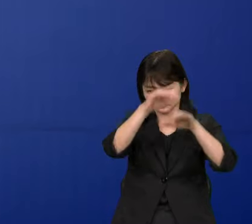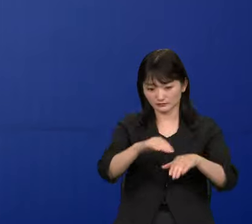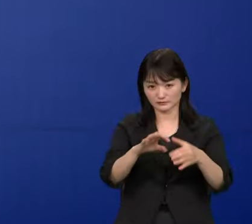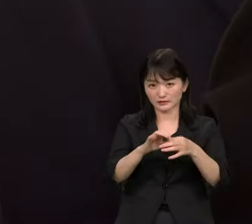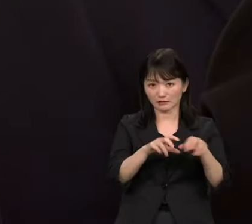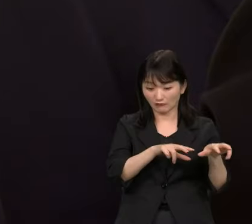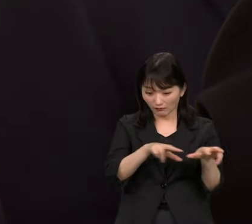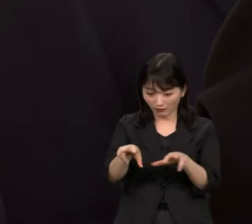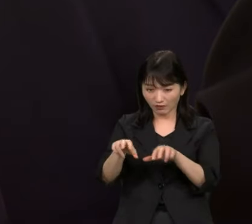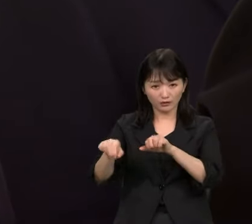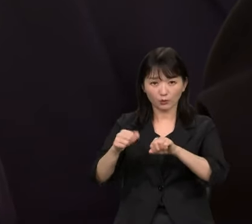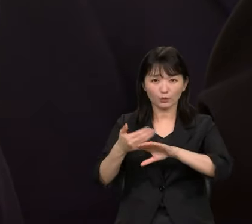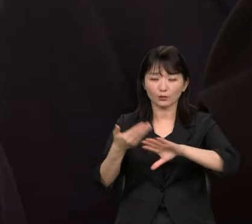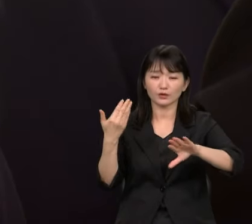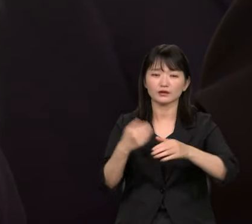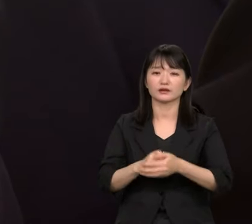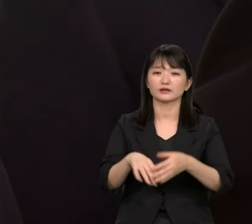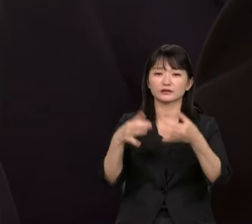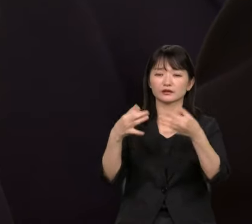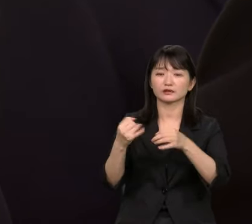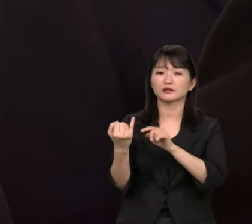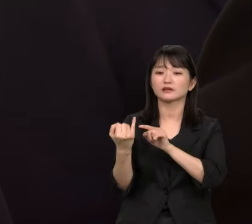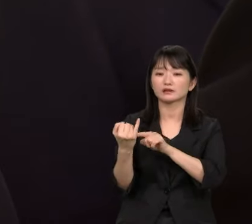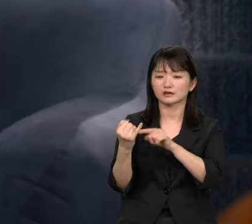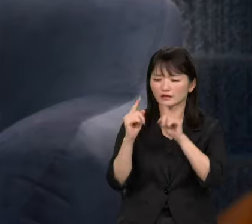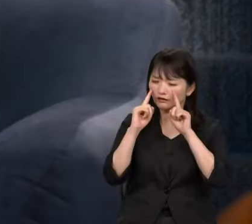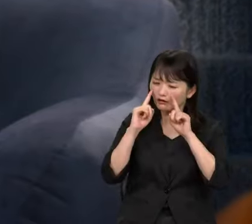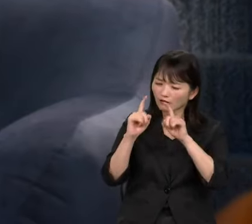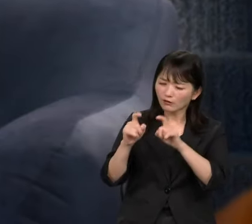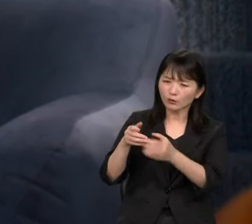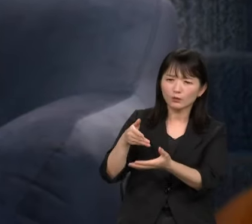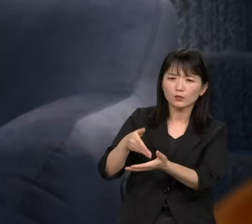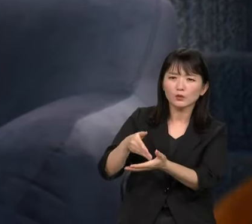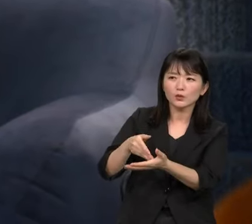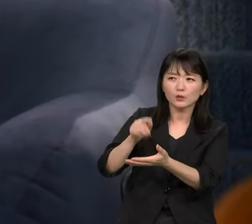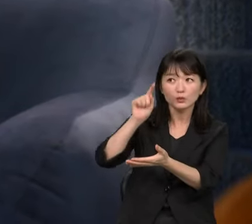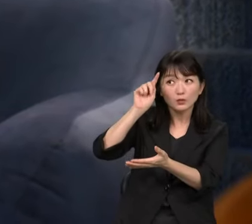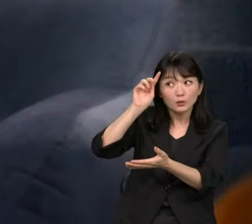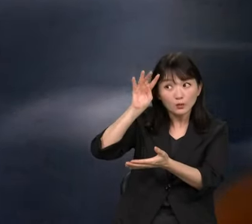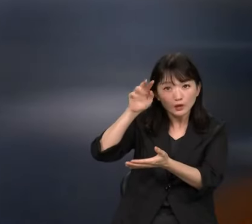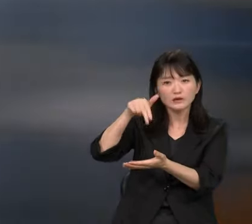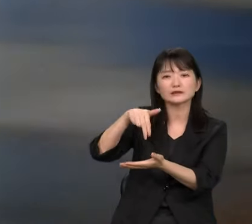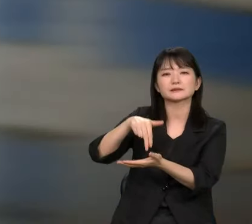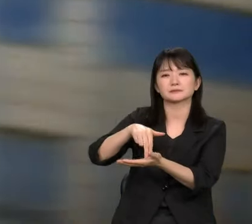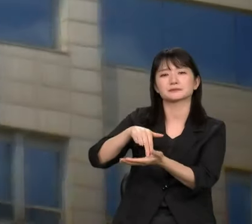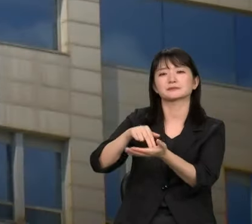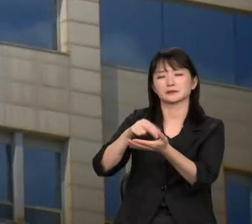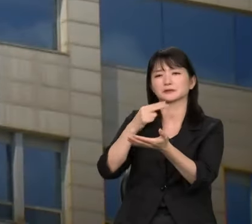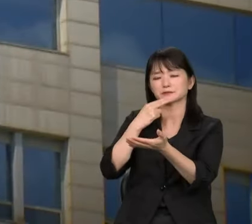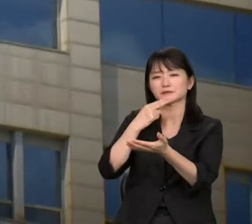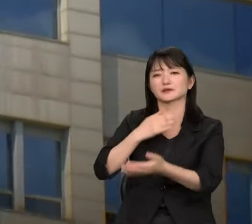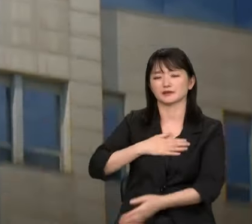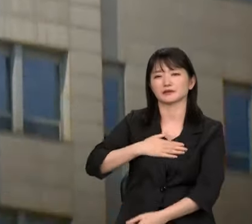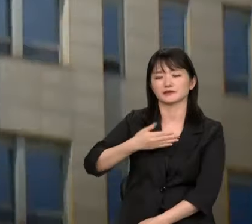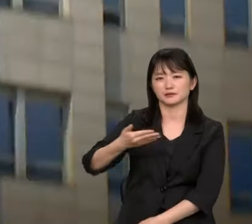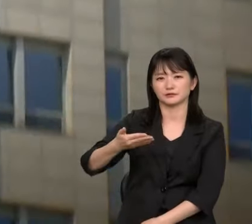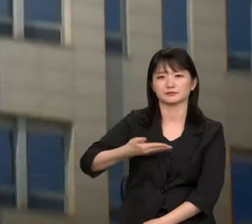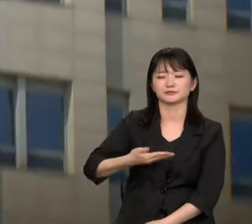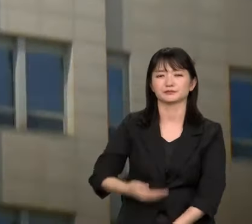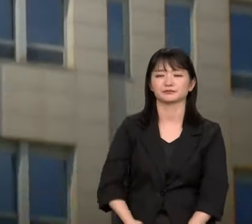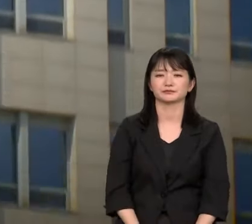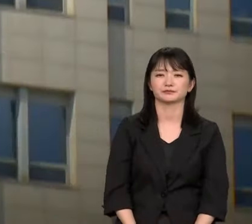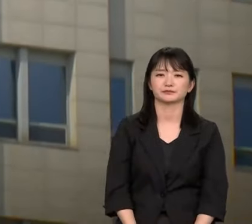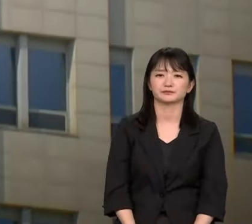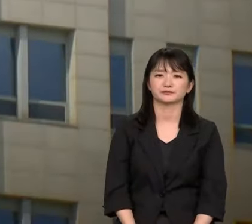곧바로 대응한 것과 달리 김건희 여사의 의혹 보도에 대해선 며칠 만에 입장이 없다고 알려온 겁니다.